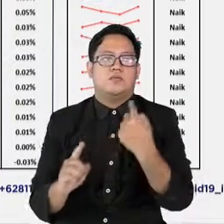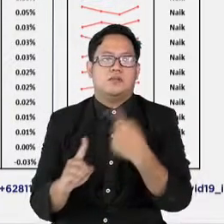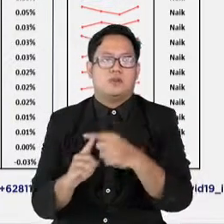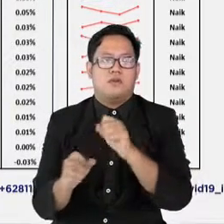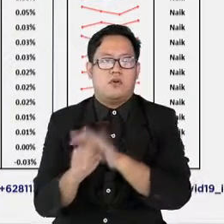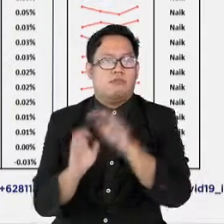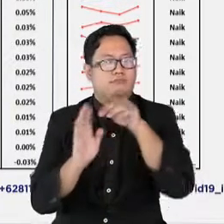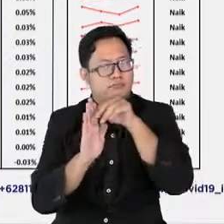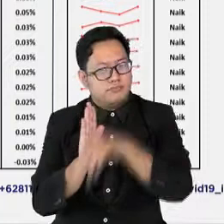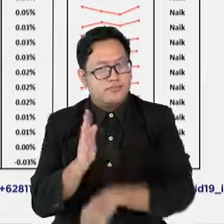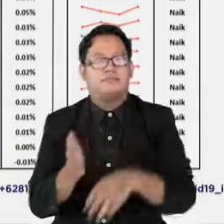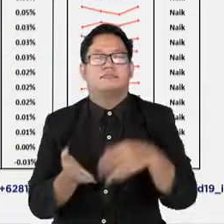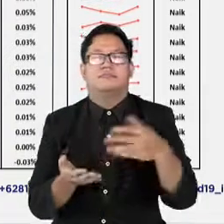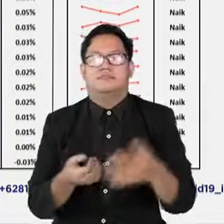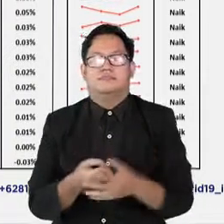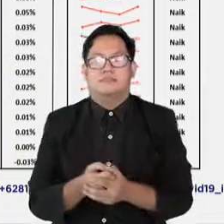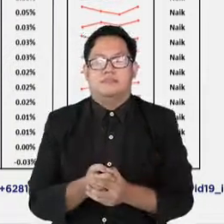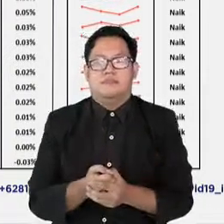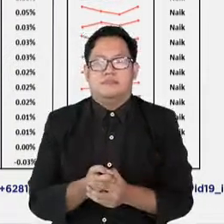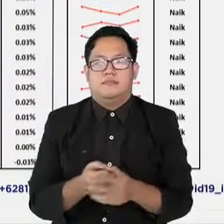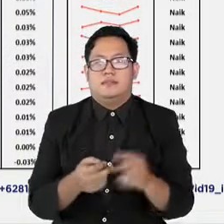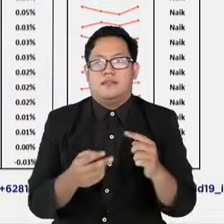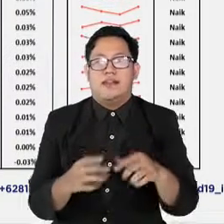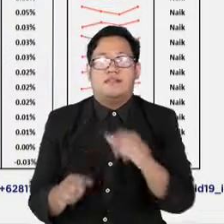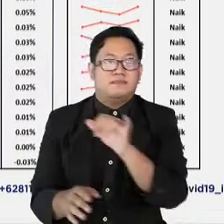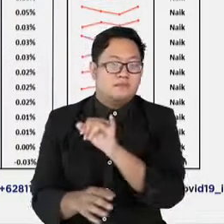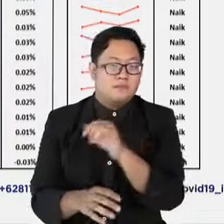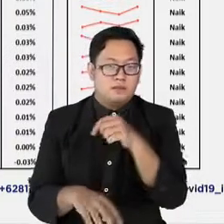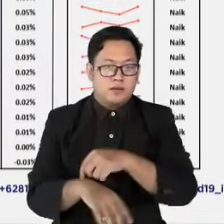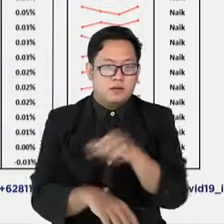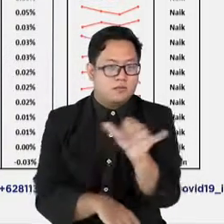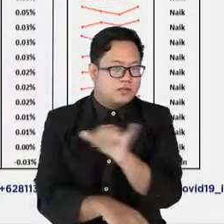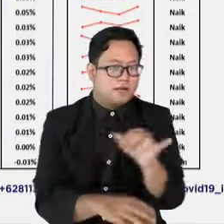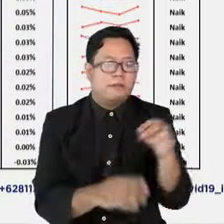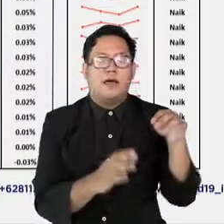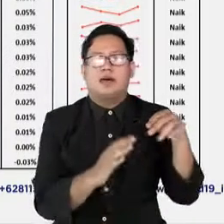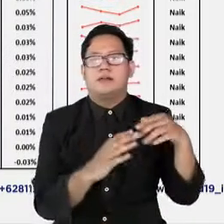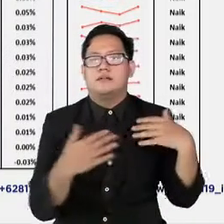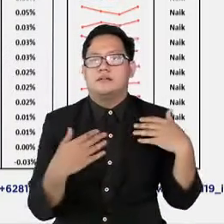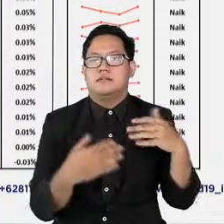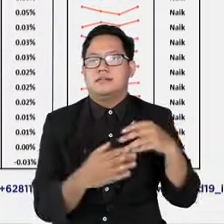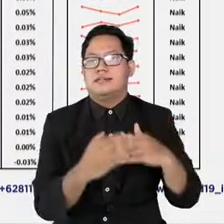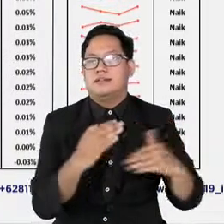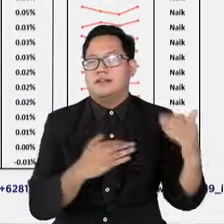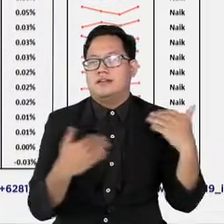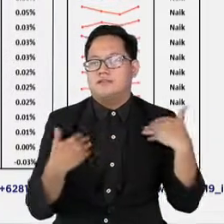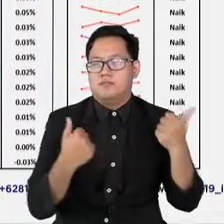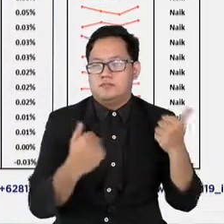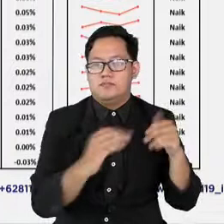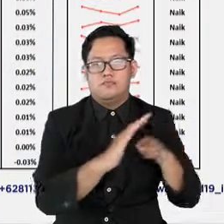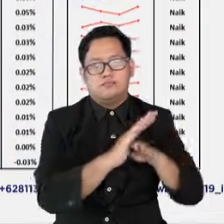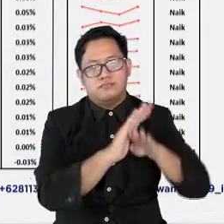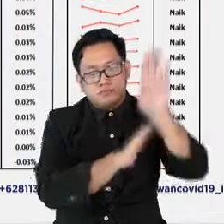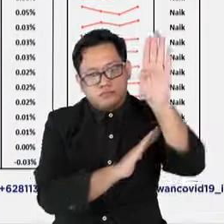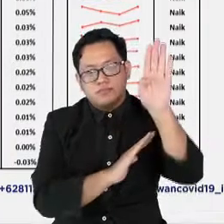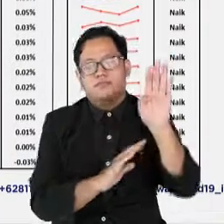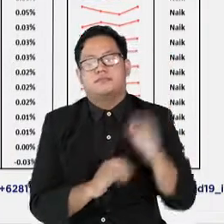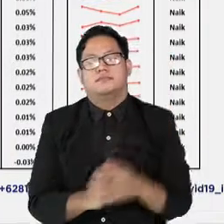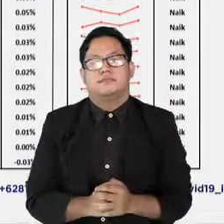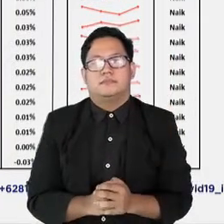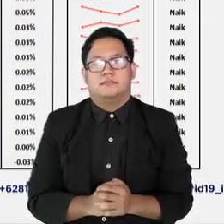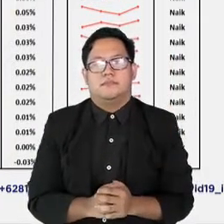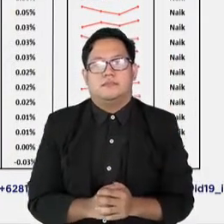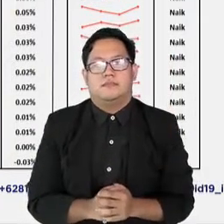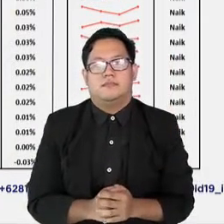tertinggi dan disaat bersamaan peningkatan kesembuhan tertinggi pula Hai adanya perkembangan yang baik